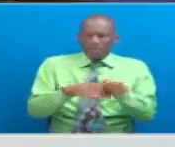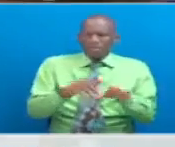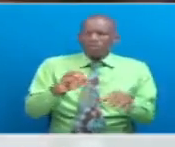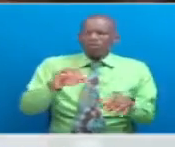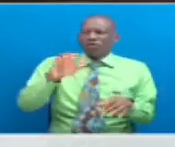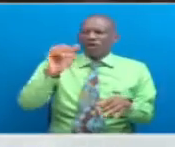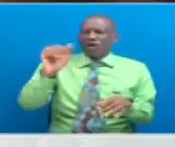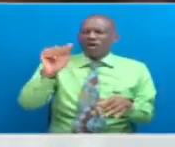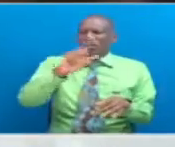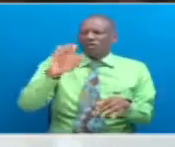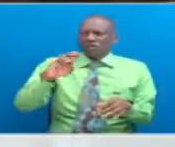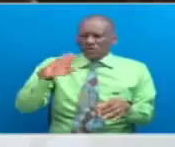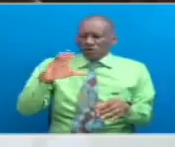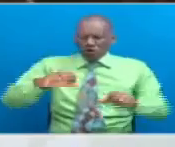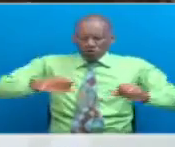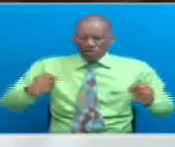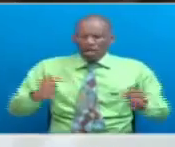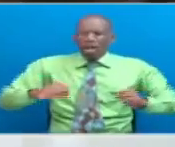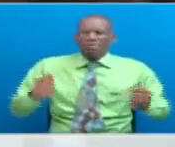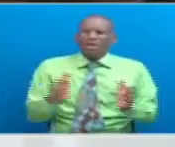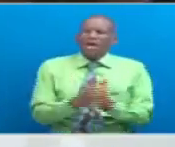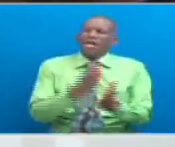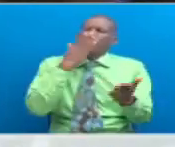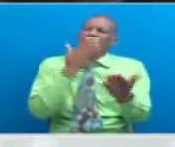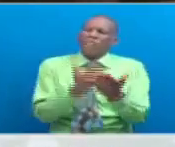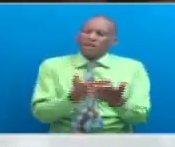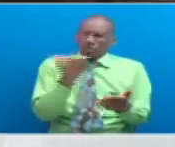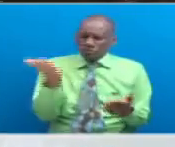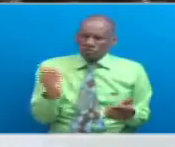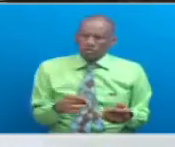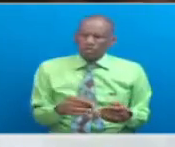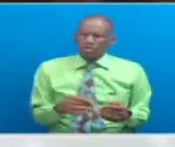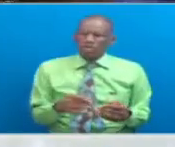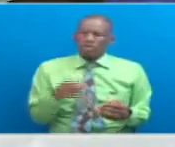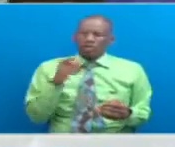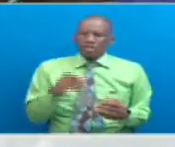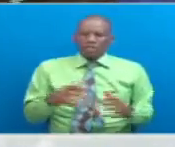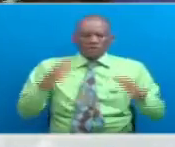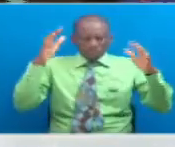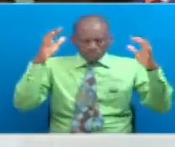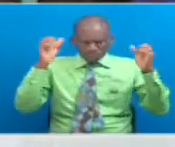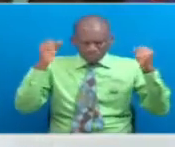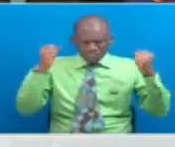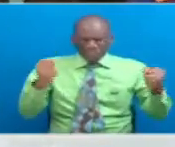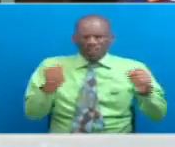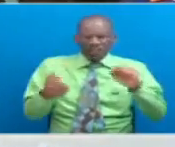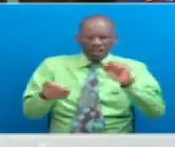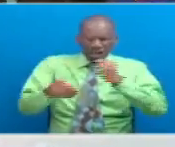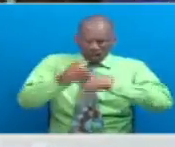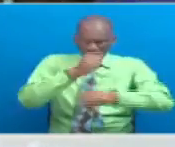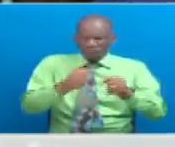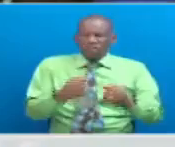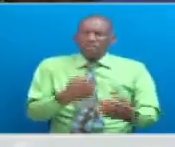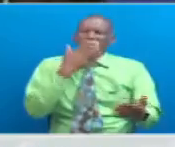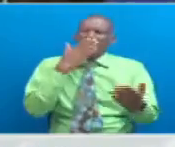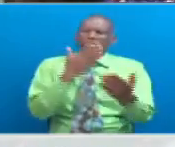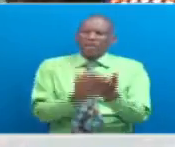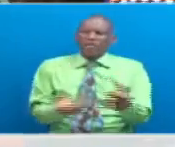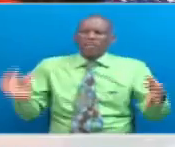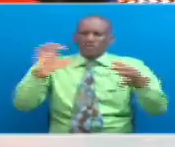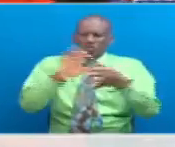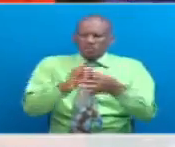Council. Tumefurahi sana na tunakushukuru. It was a bold move and we are very grateful that you are with